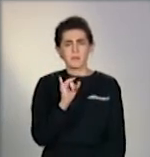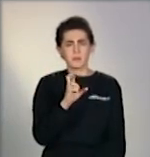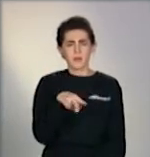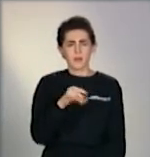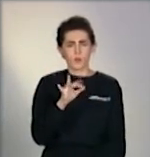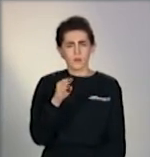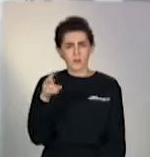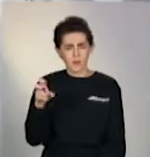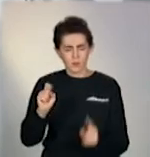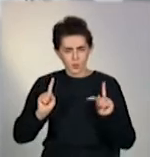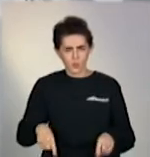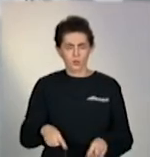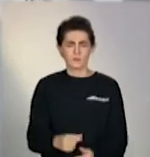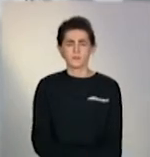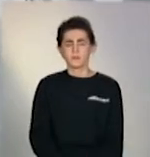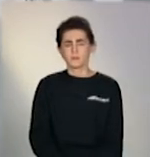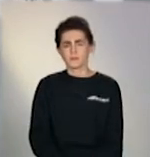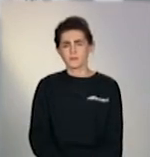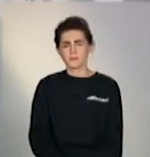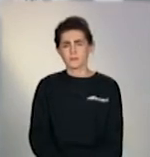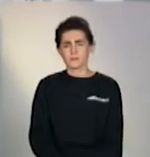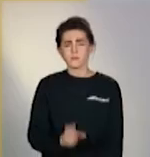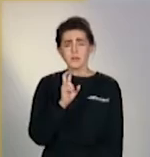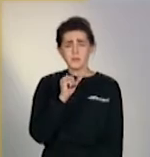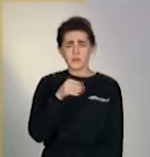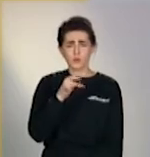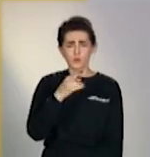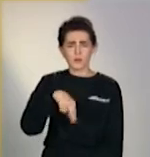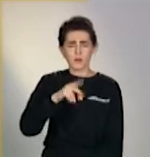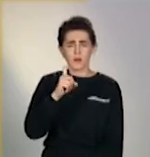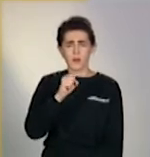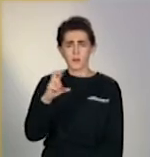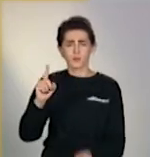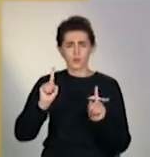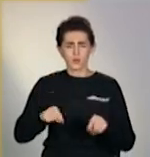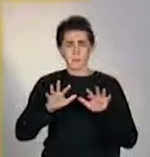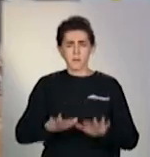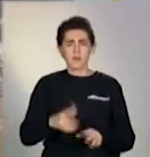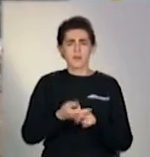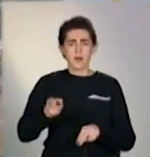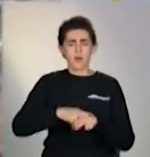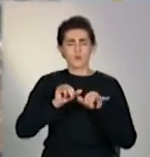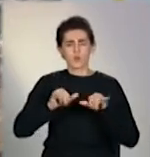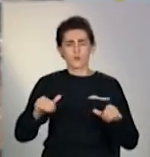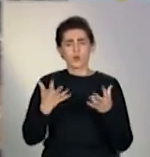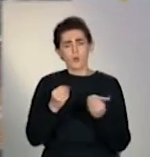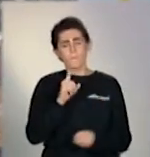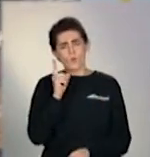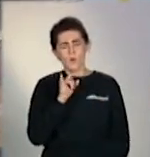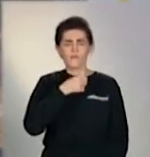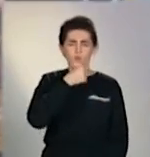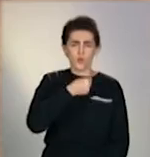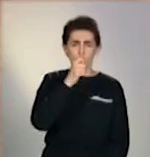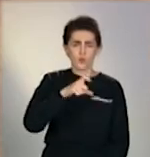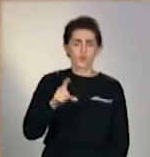також проводить тут заходи. А це Бітрут Хаб. Також новий простір для розвитку. Сюди, окрім молоді, приходять і люди